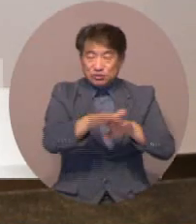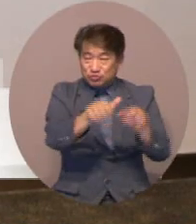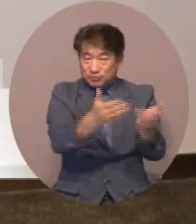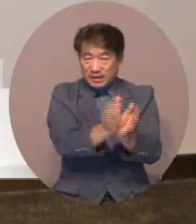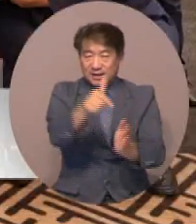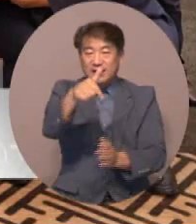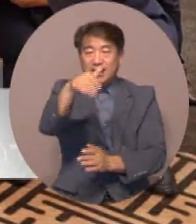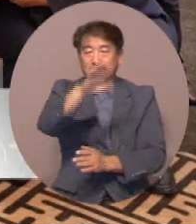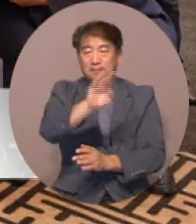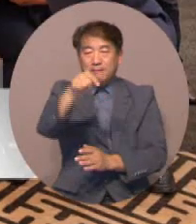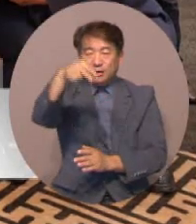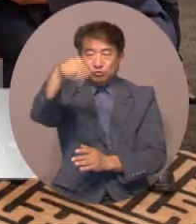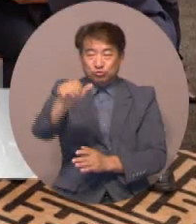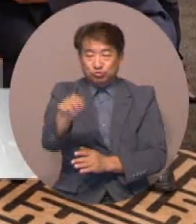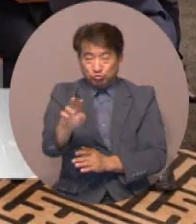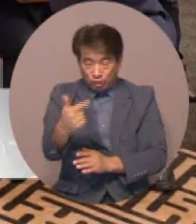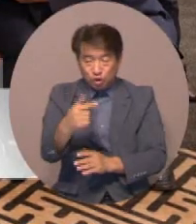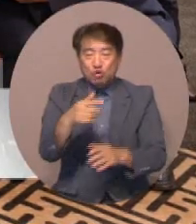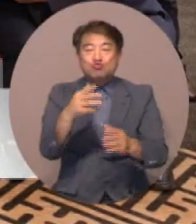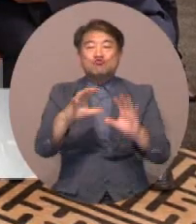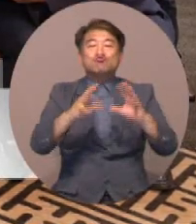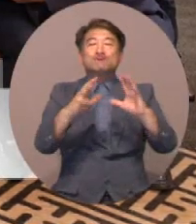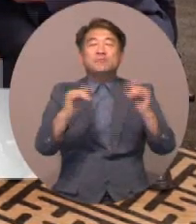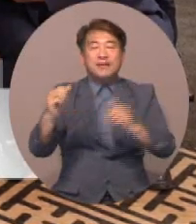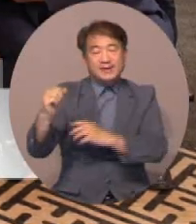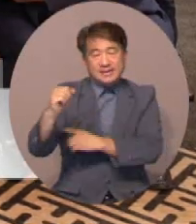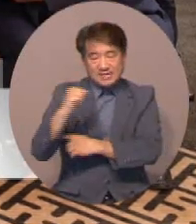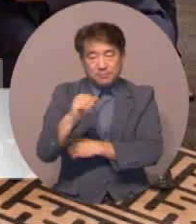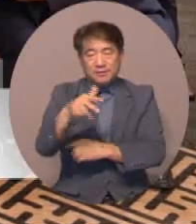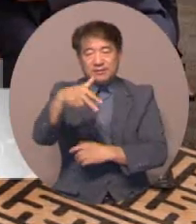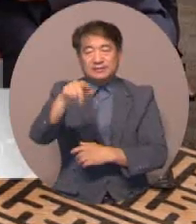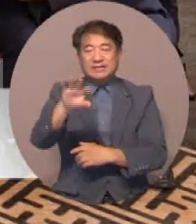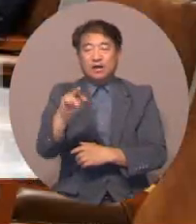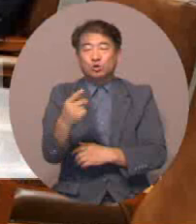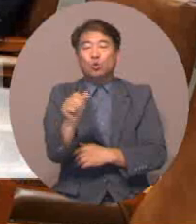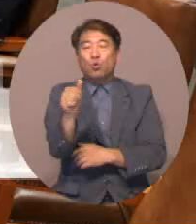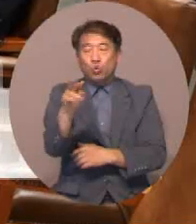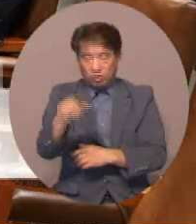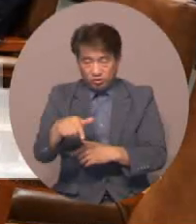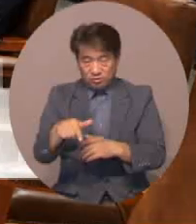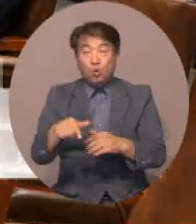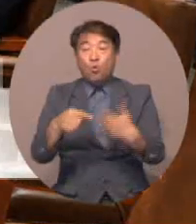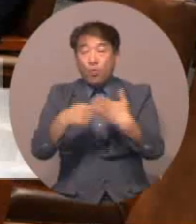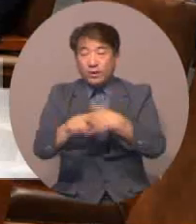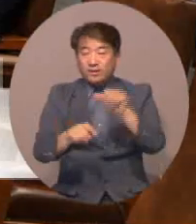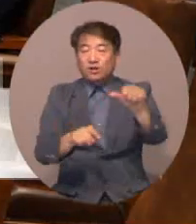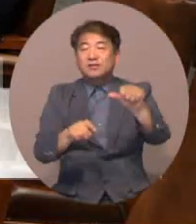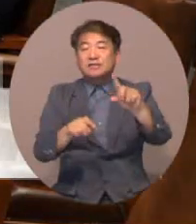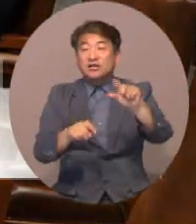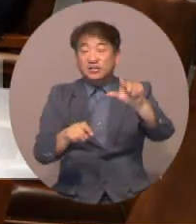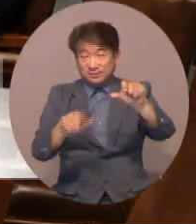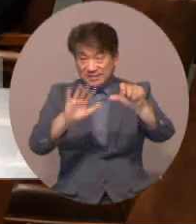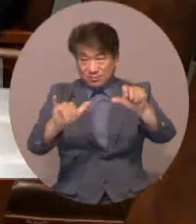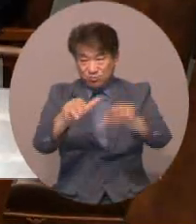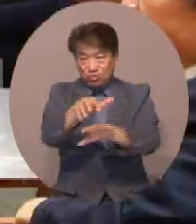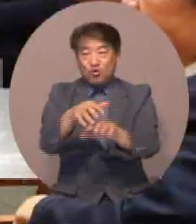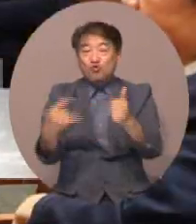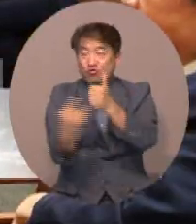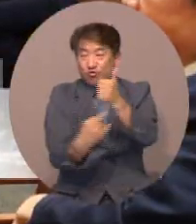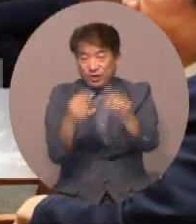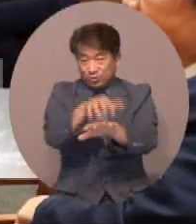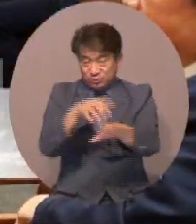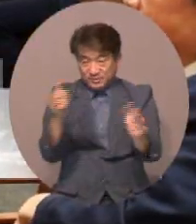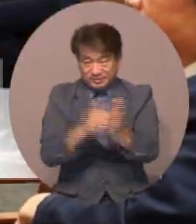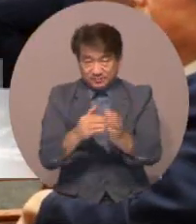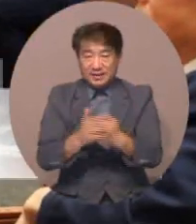강준현 박수현 의원과 국민의 임 강승규 장동혁 의원 등 15명으로 위원회가 구성됐습니다 오는